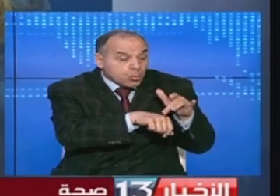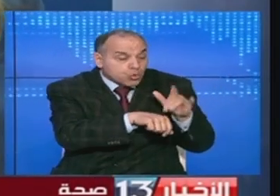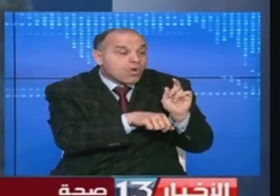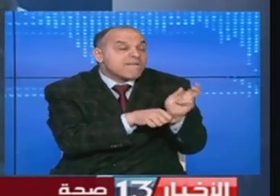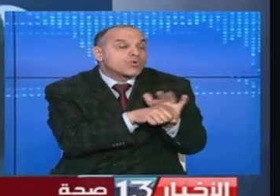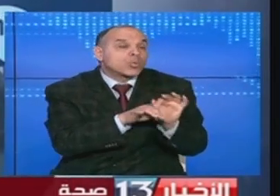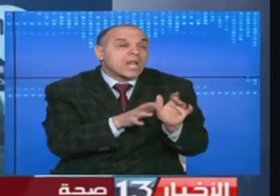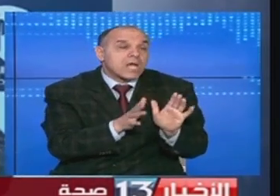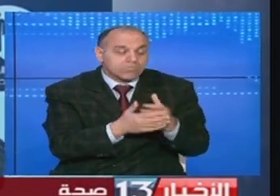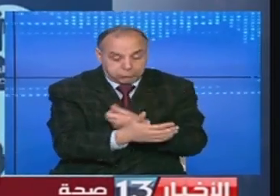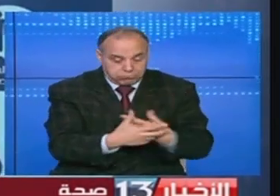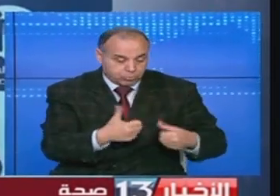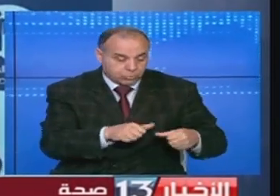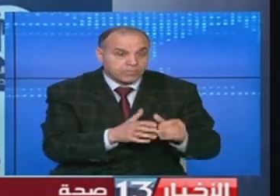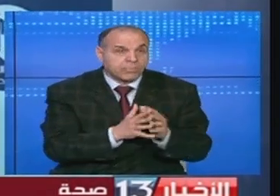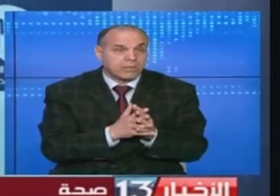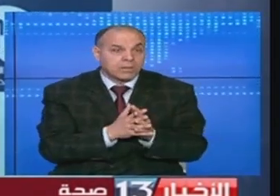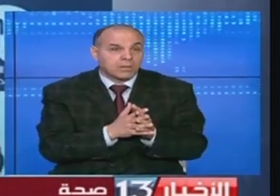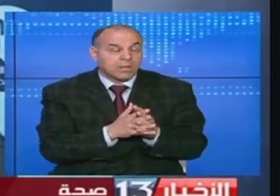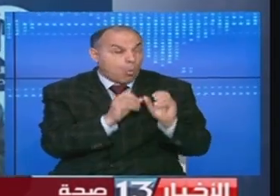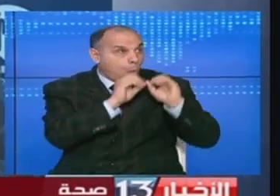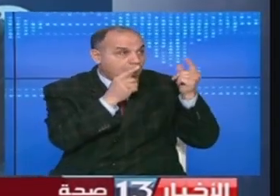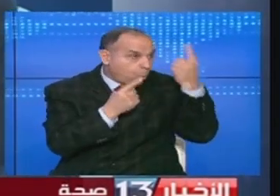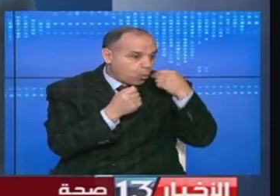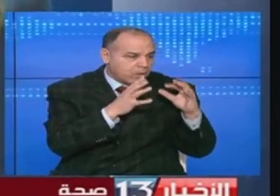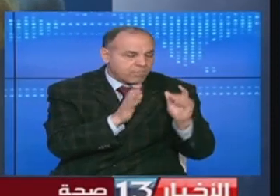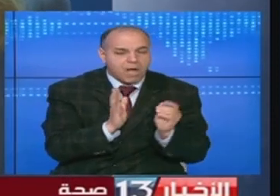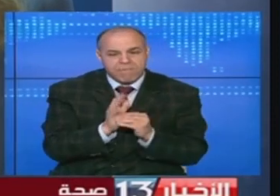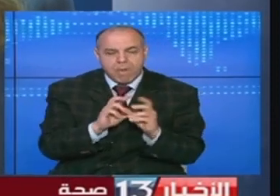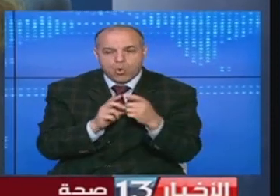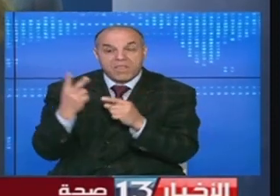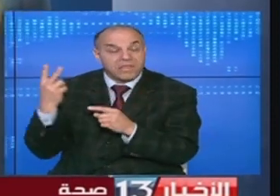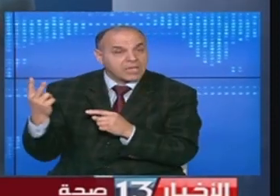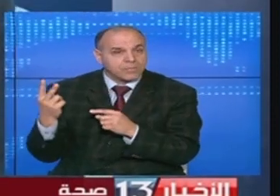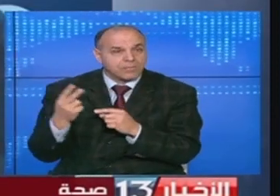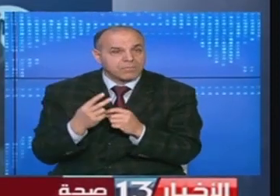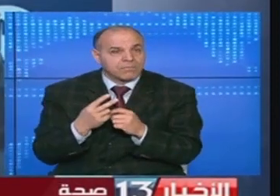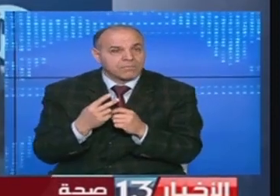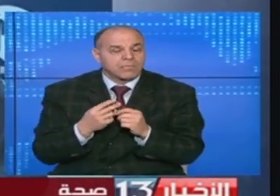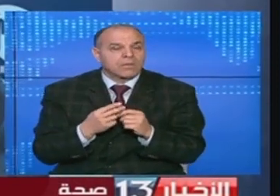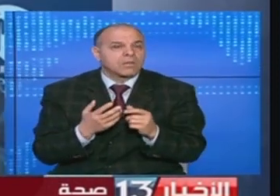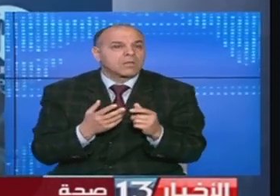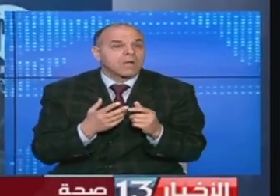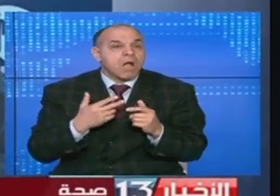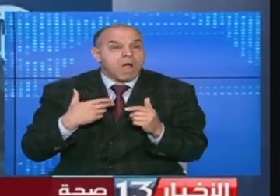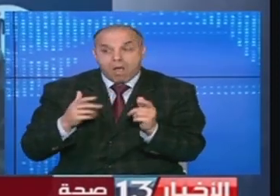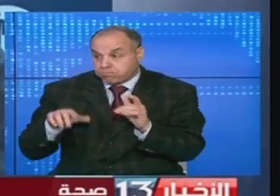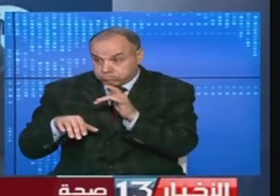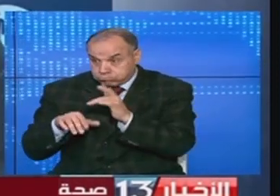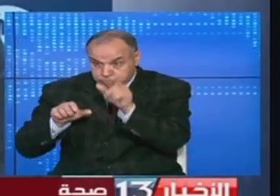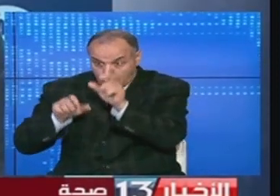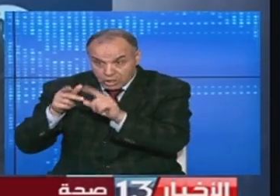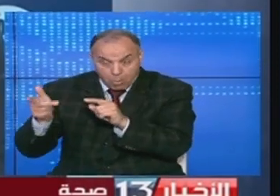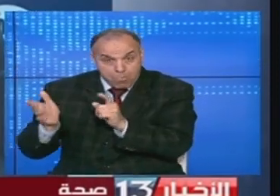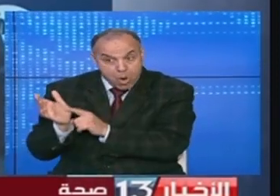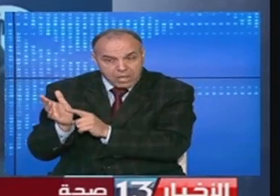والهم بالتحليل اذا كان الاعراض وعنا الغروب الثاني هما بما انه لو عندنا حالات اه